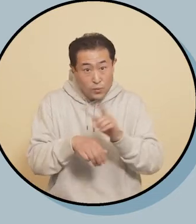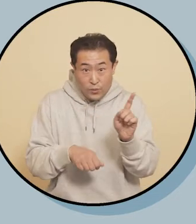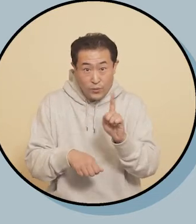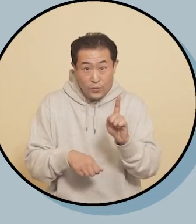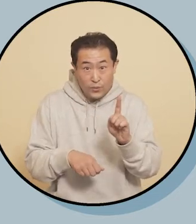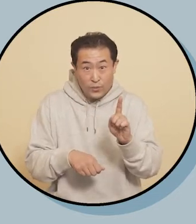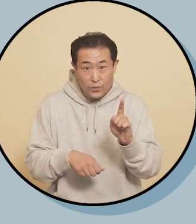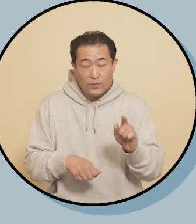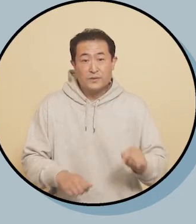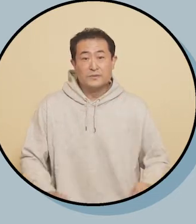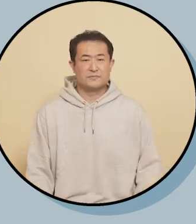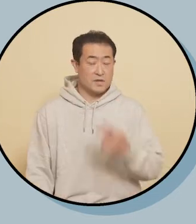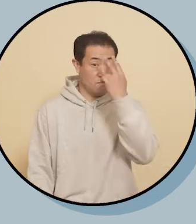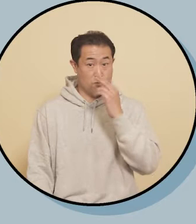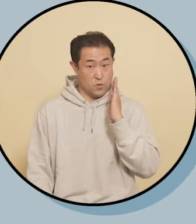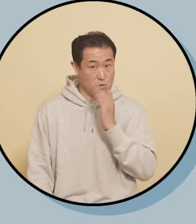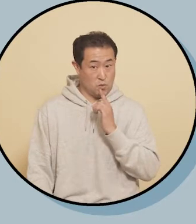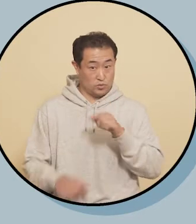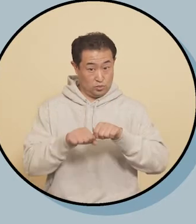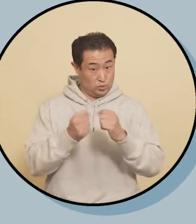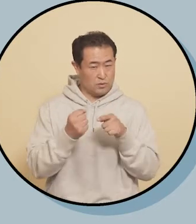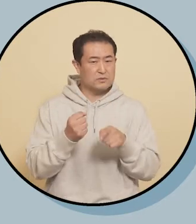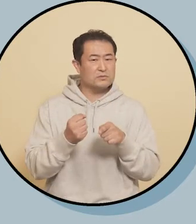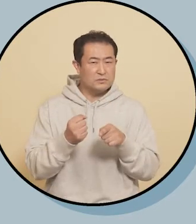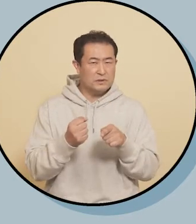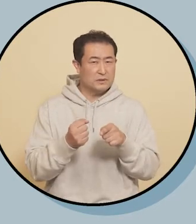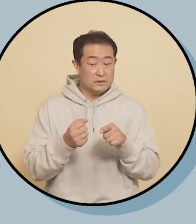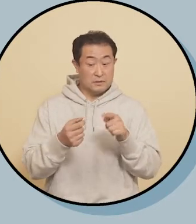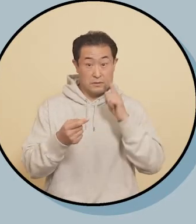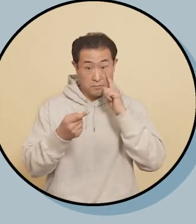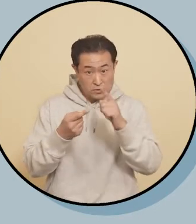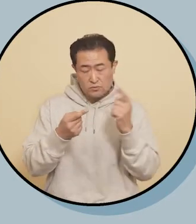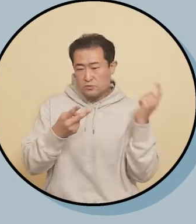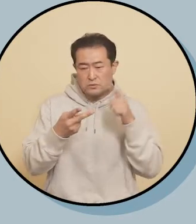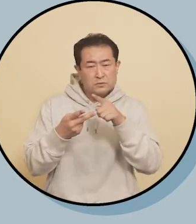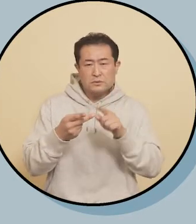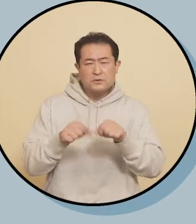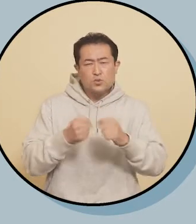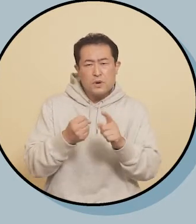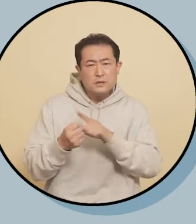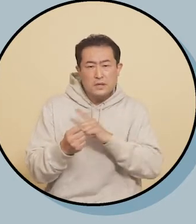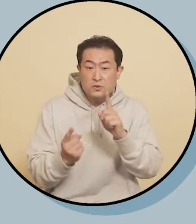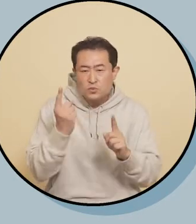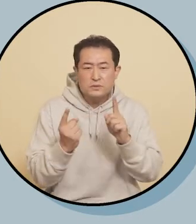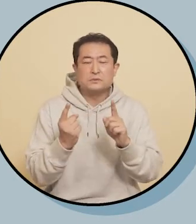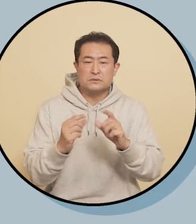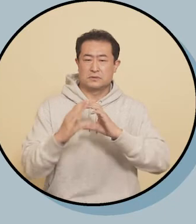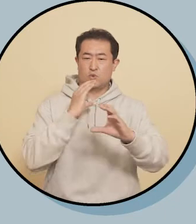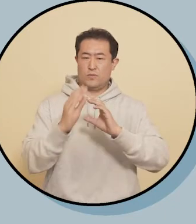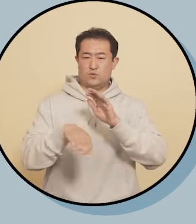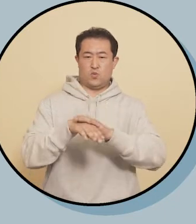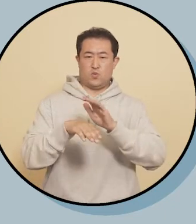は遠そうですねその朦朧という障害もその生涯を受けた順番でえっとその文化背景が